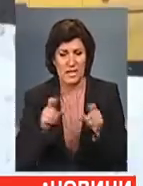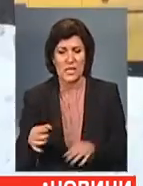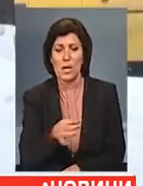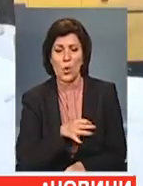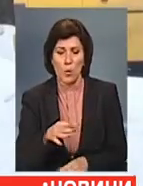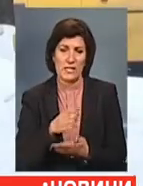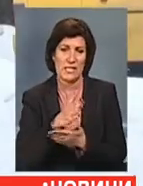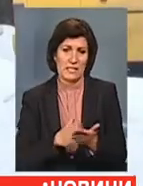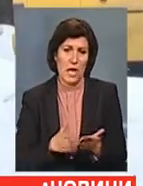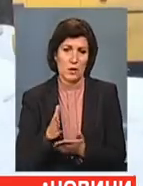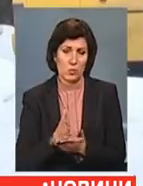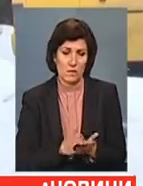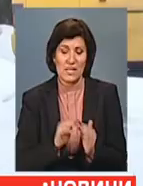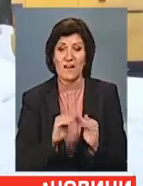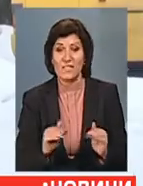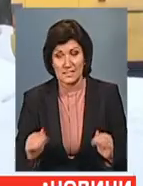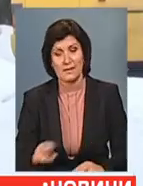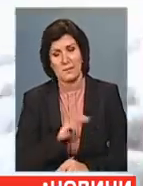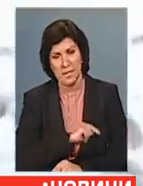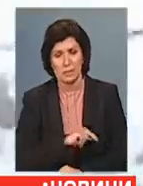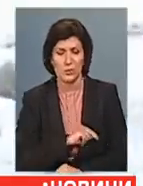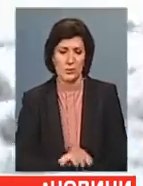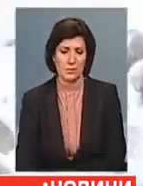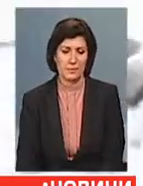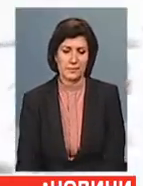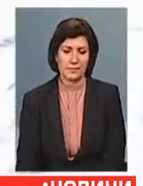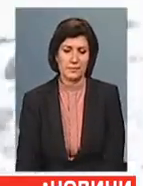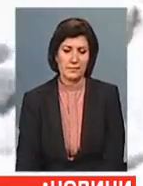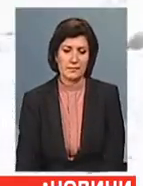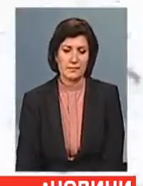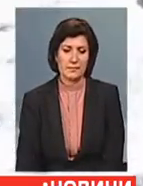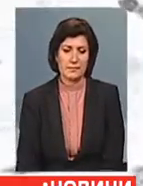області скасували, а от дитсадки працюють. Людмила Співак, новини на Першому.